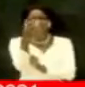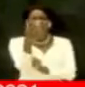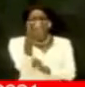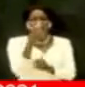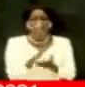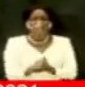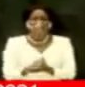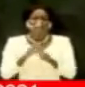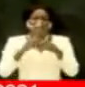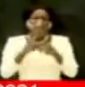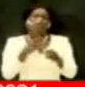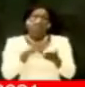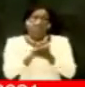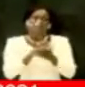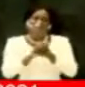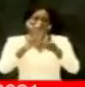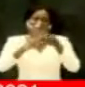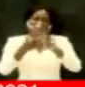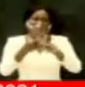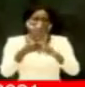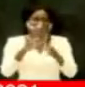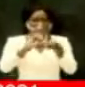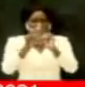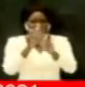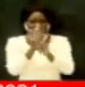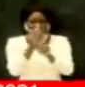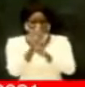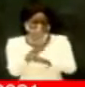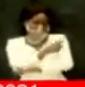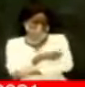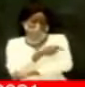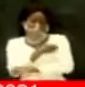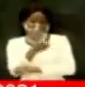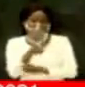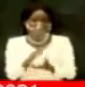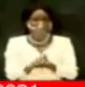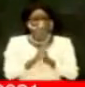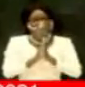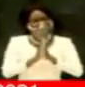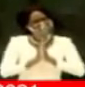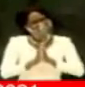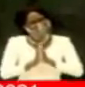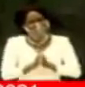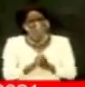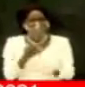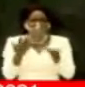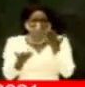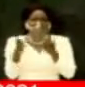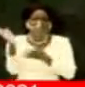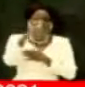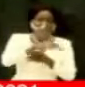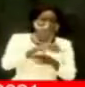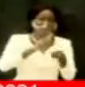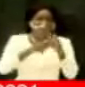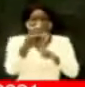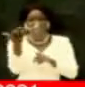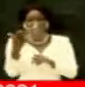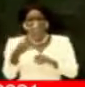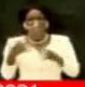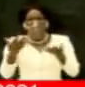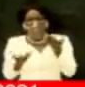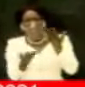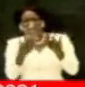38,323 ndikupemphesoni azathu amene mugwira ntchito kuchipatala kuti chonde mwina pabwera zathu ena amene ali